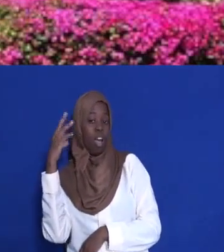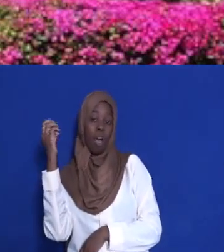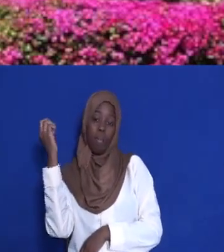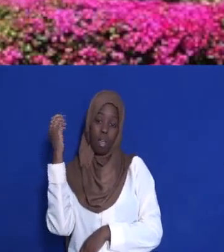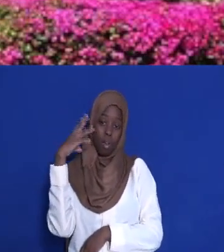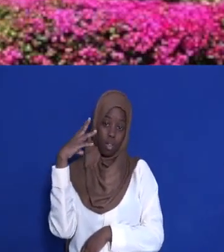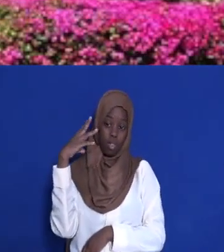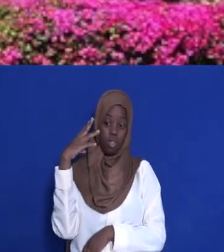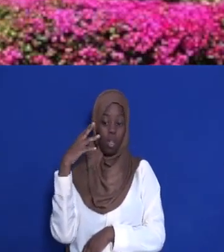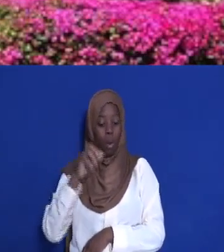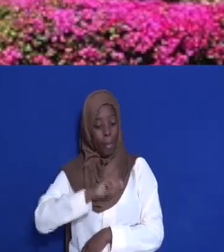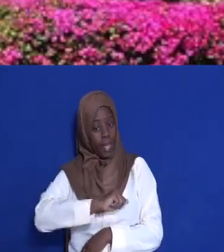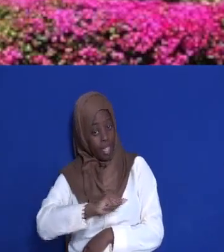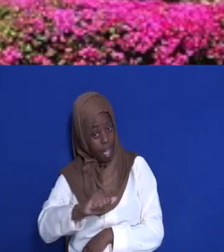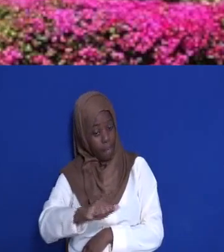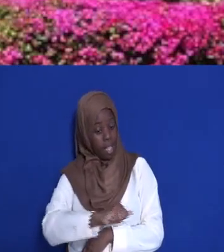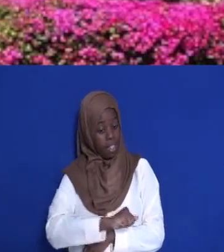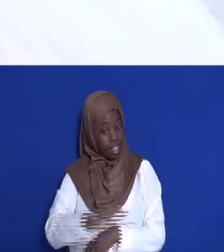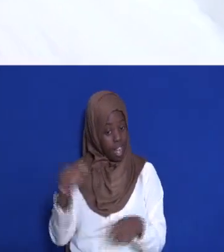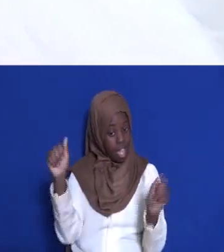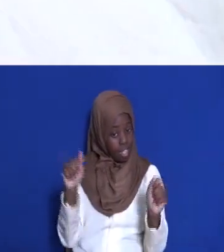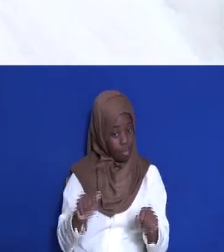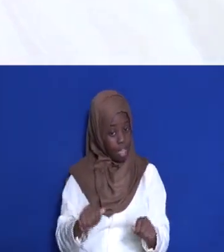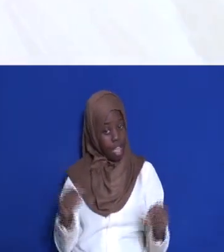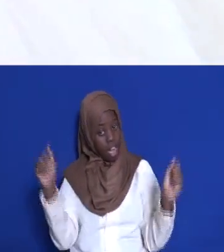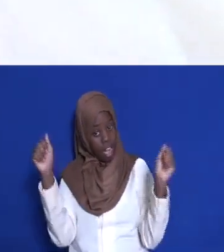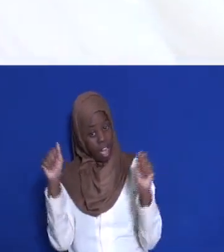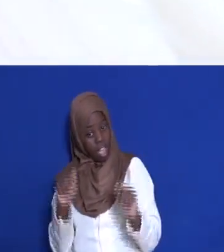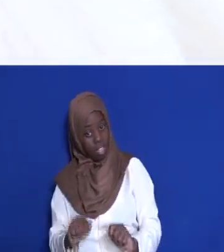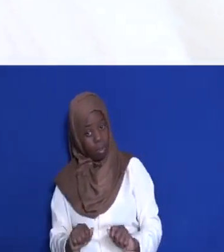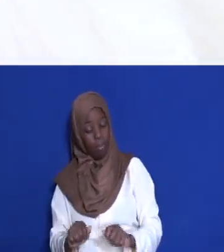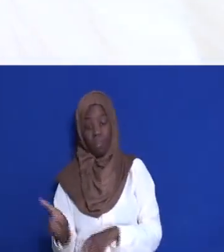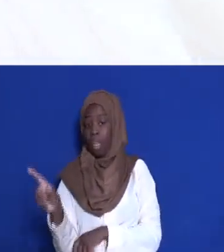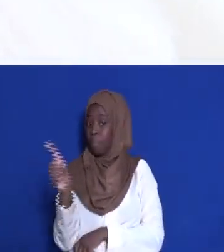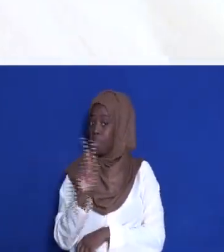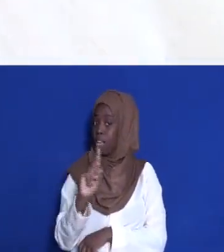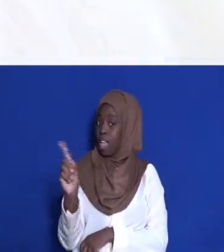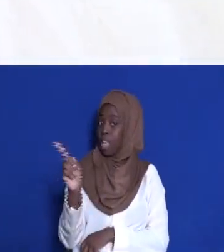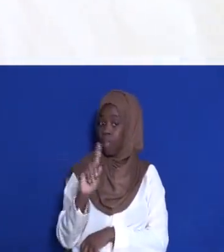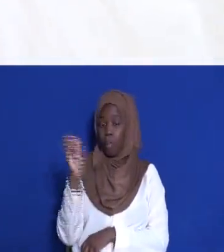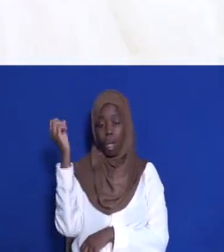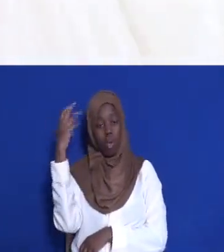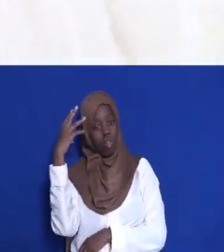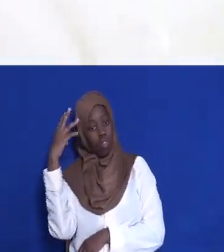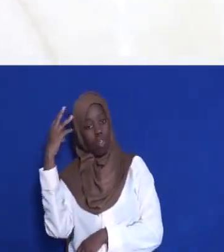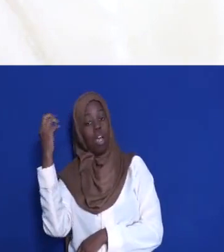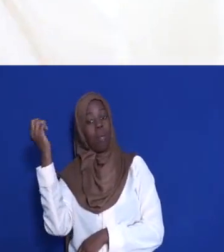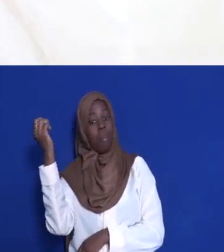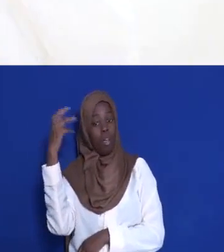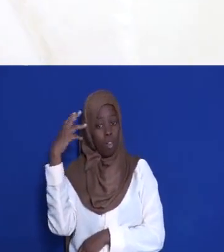magonjwa, magonjwa, magonjwa. Kupiga pasi lazima, lazima,